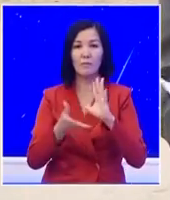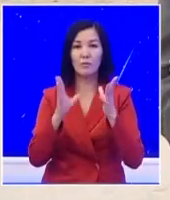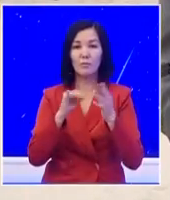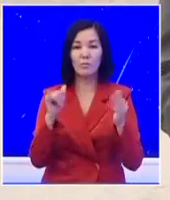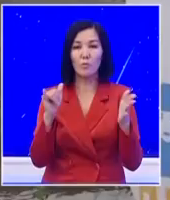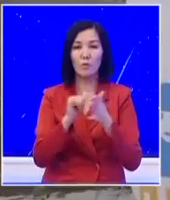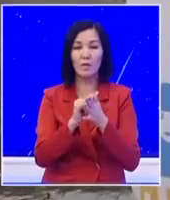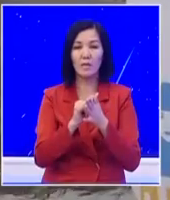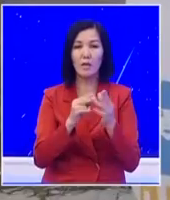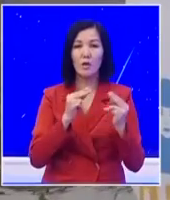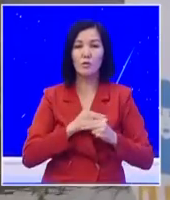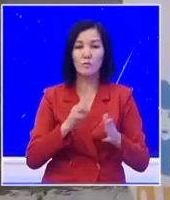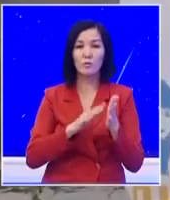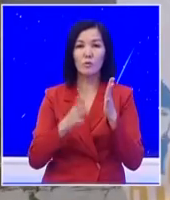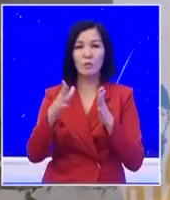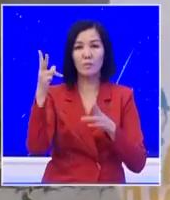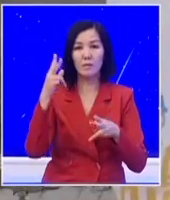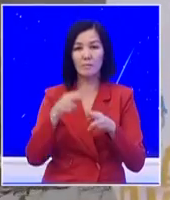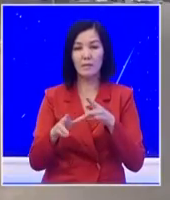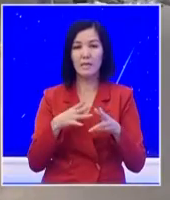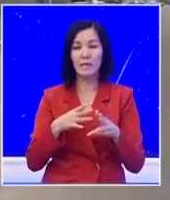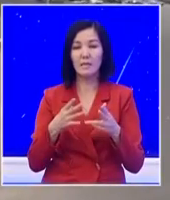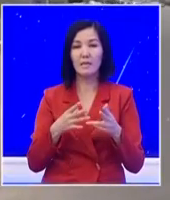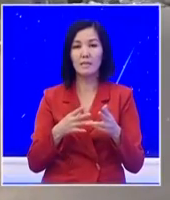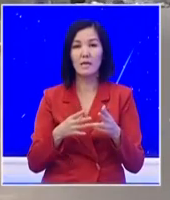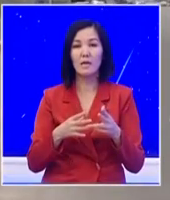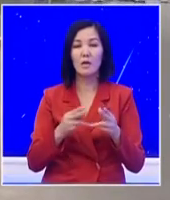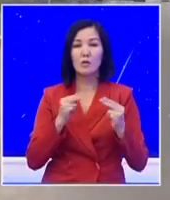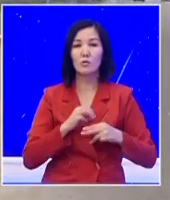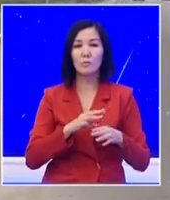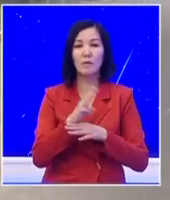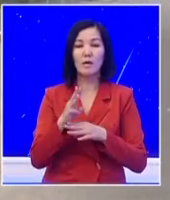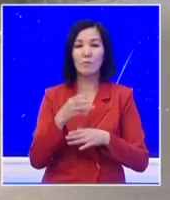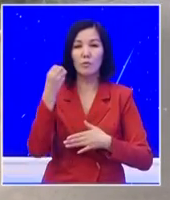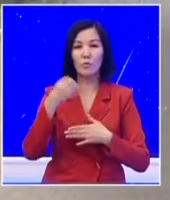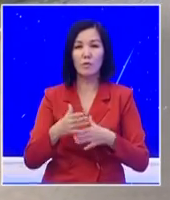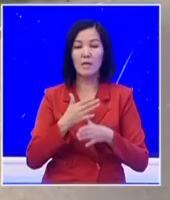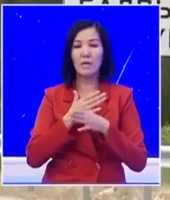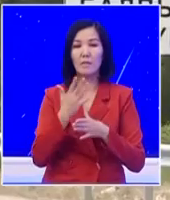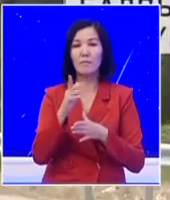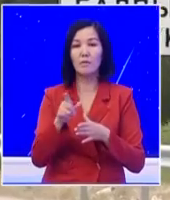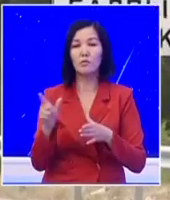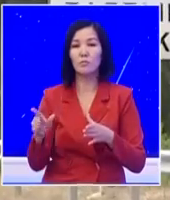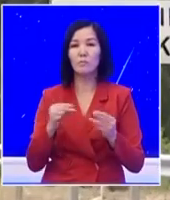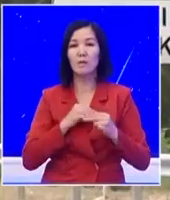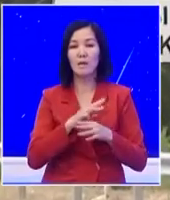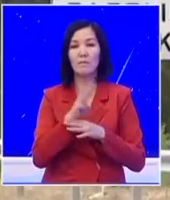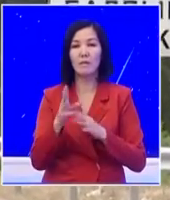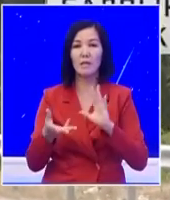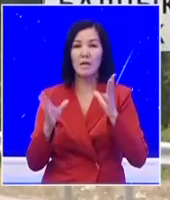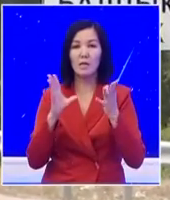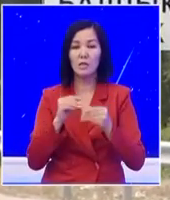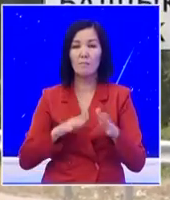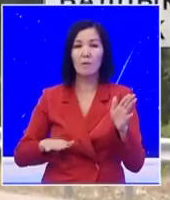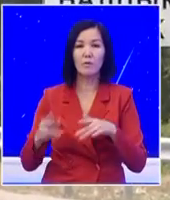қойылады. Жұмыстың 95% аяқталған. Мұнда да жұмыспен қамту орталығы арқылы 5 адам жұмыспен қамтылды. Жалпы